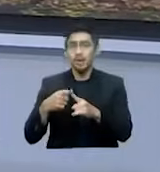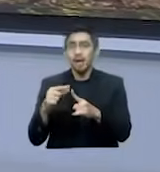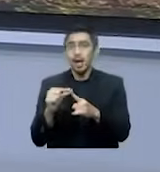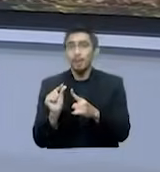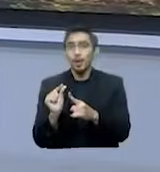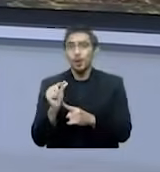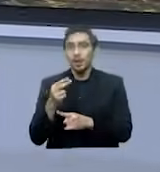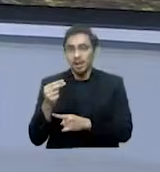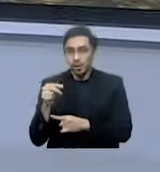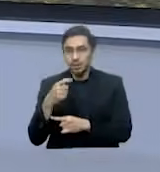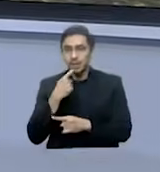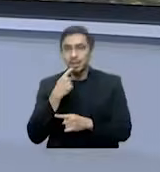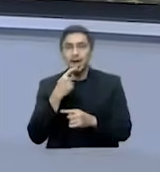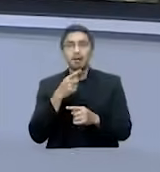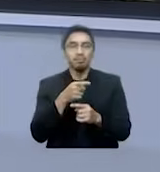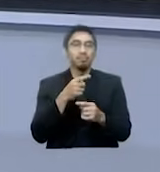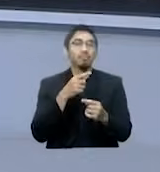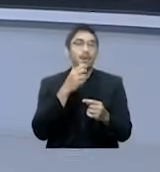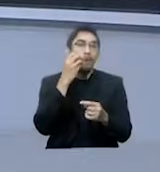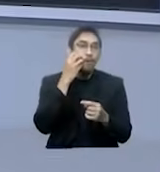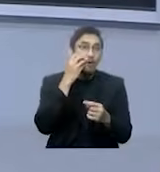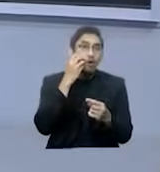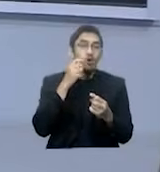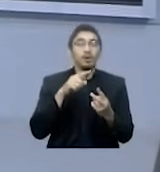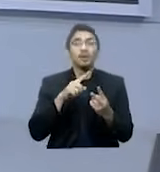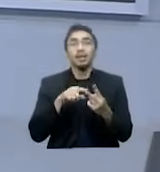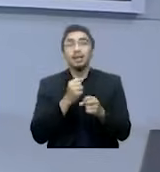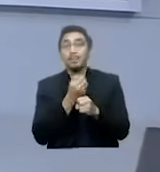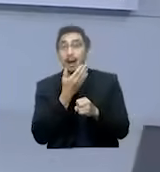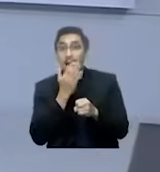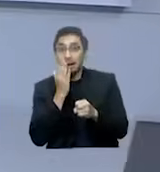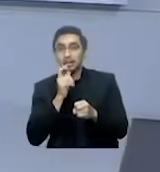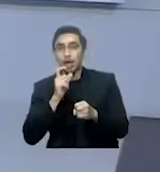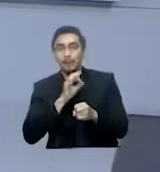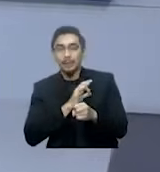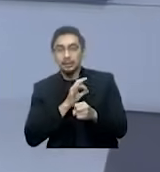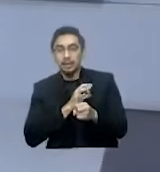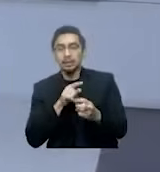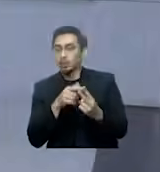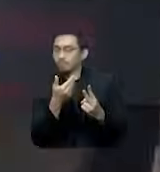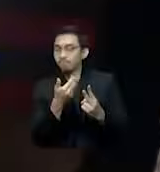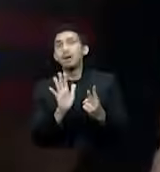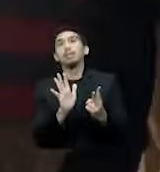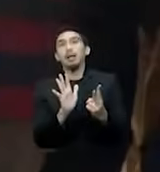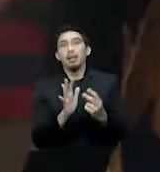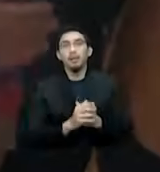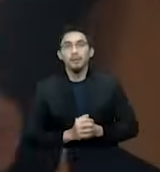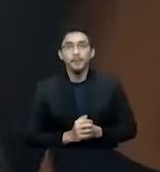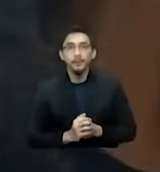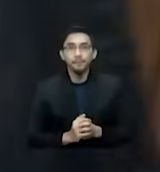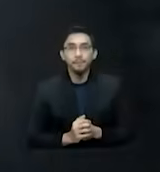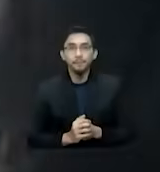keputusan KPU terkait Prabowo Gibran sebagai Capres-Cawapres terpilih.